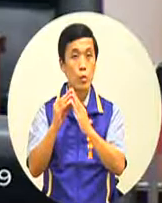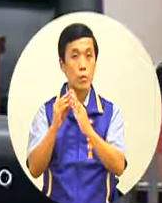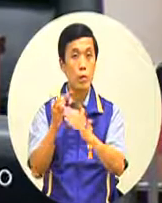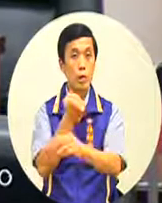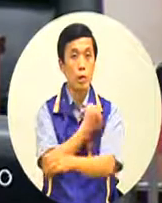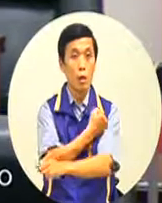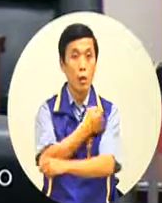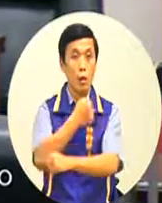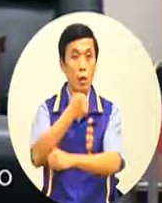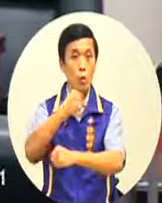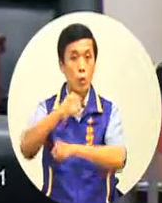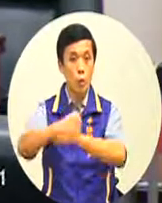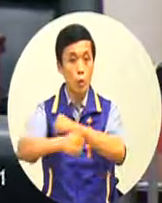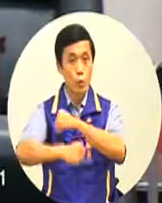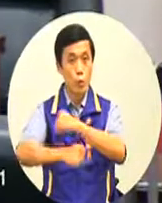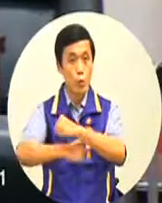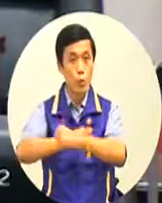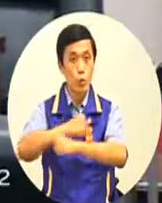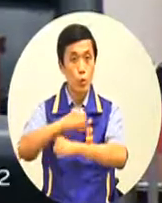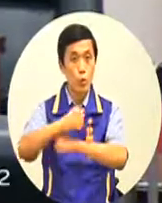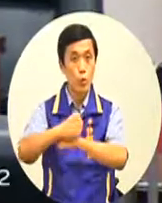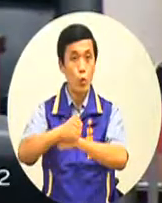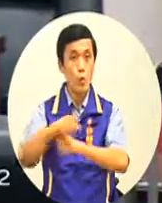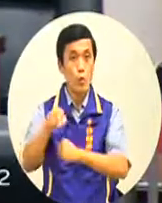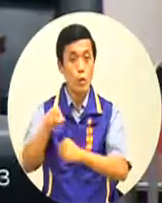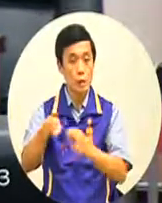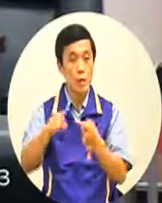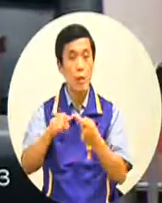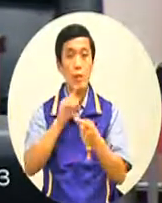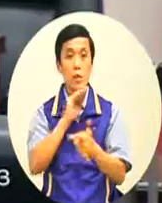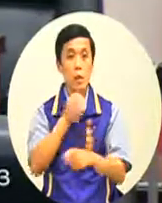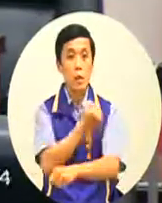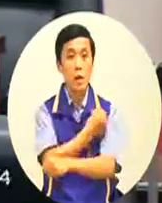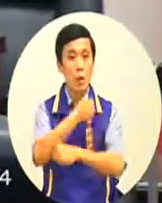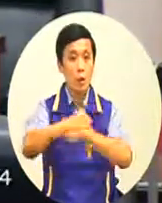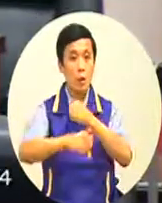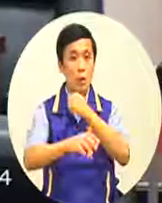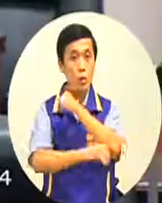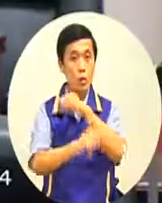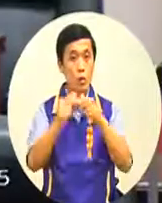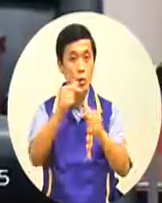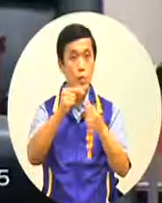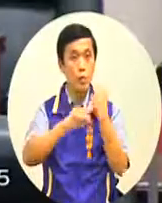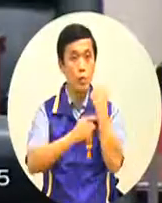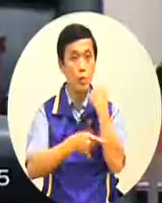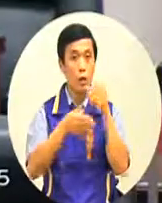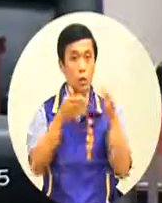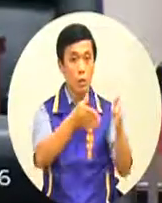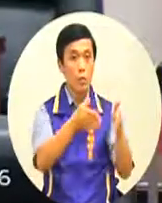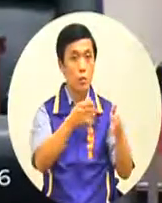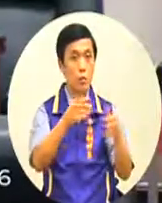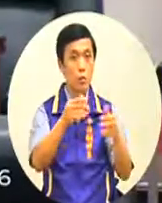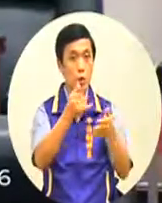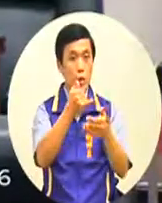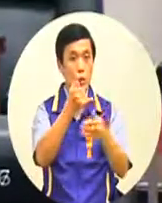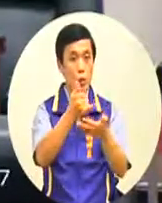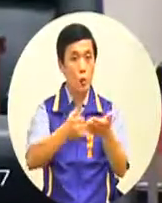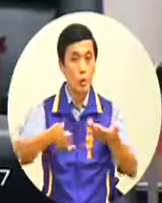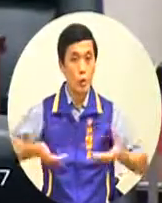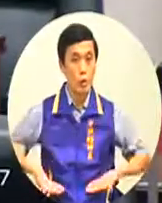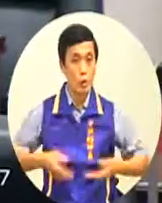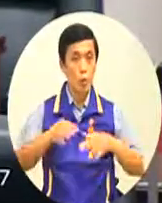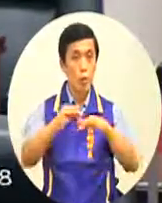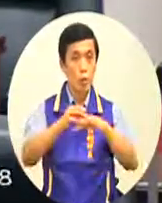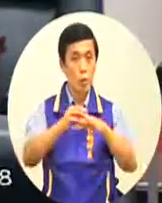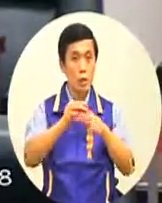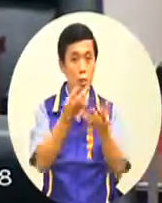基。劳动就那属于劳动基准法退休金的提拨，结果